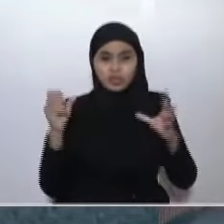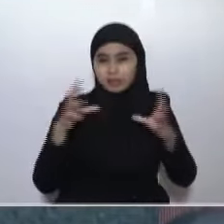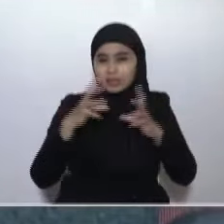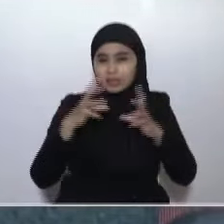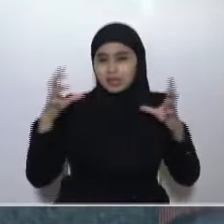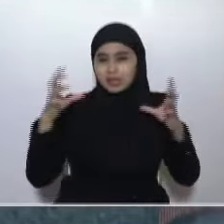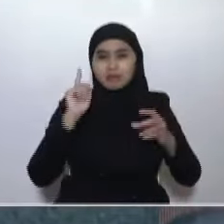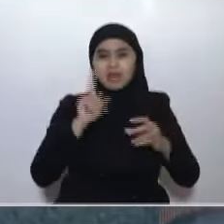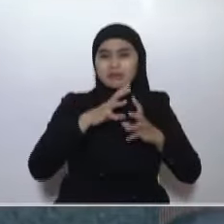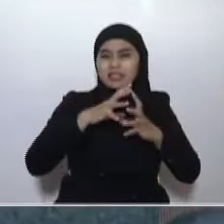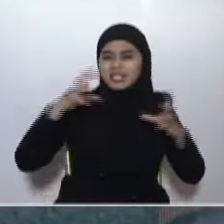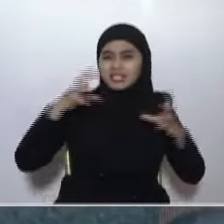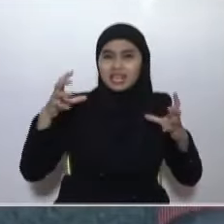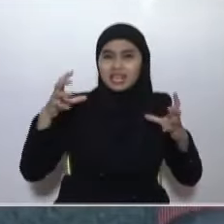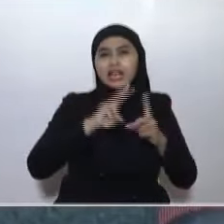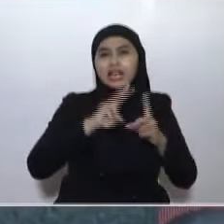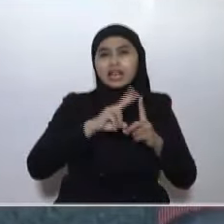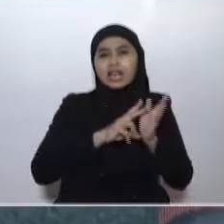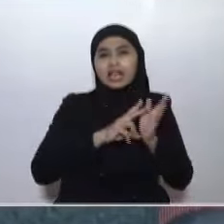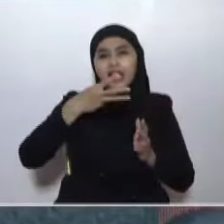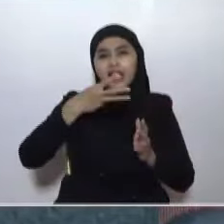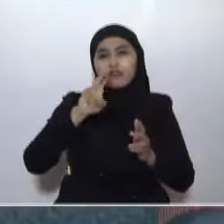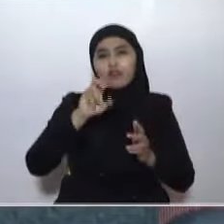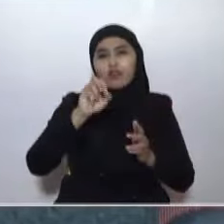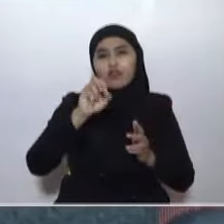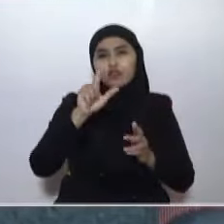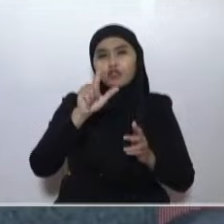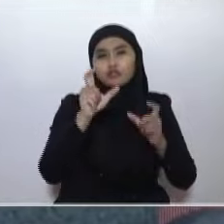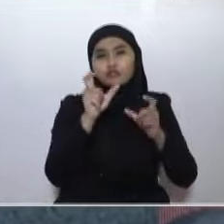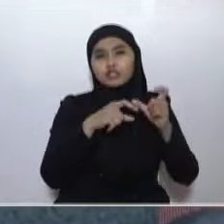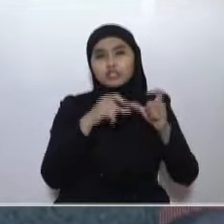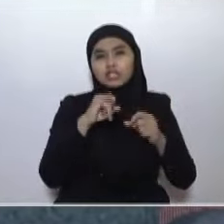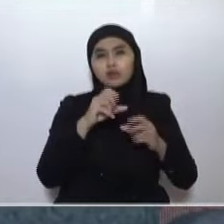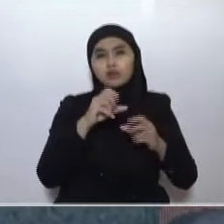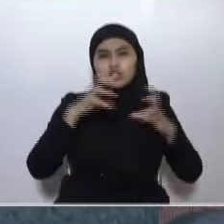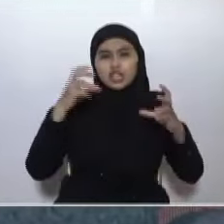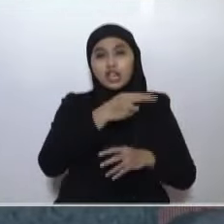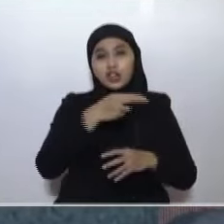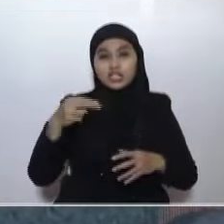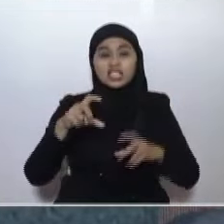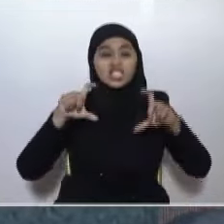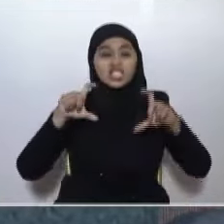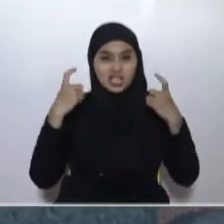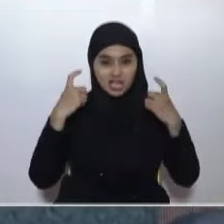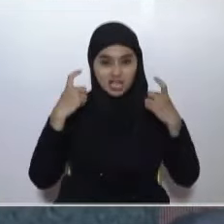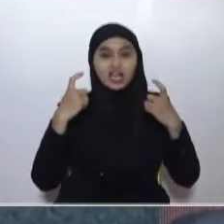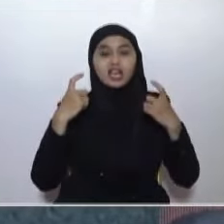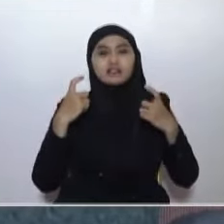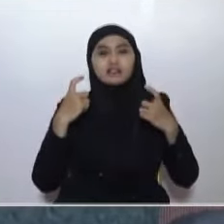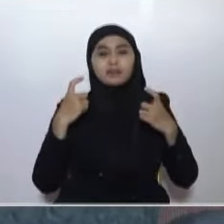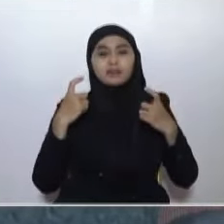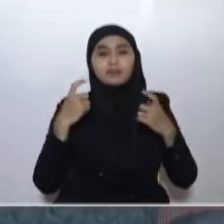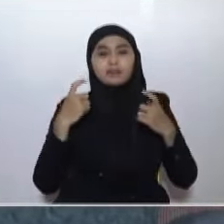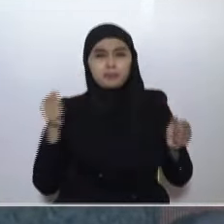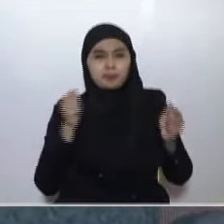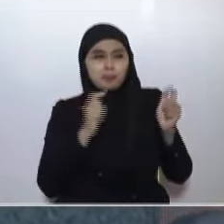sejarah revolusi Nasional Indonesia yang menjadi simbol nasional perlawanan Indonesia terhadap kolonialisme atau